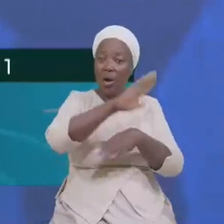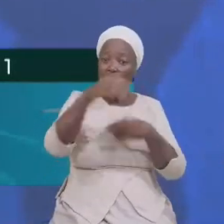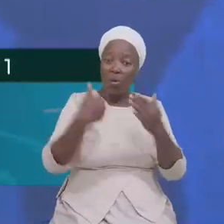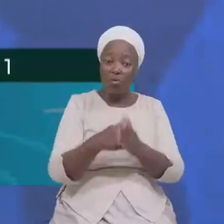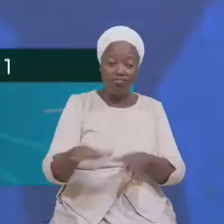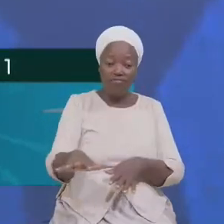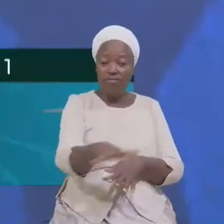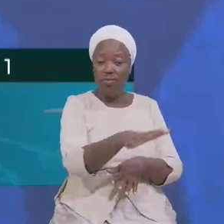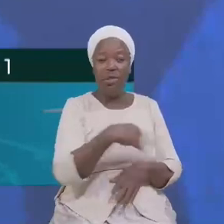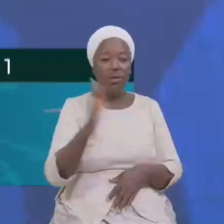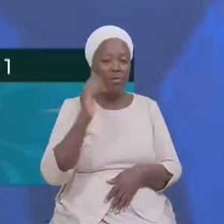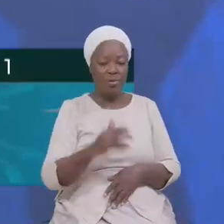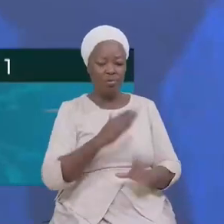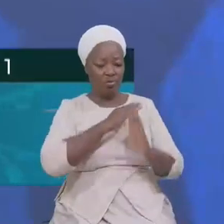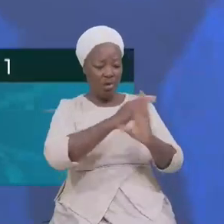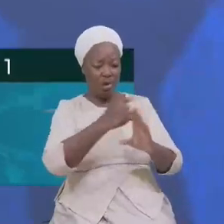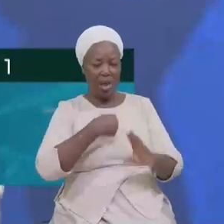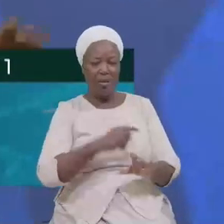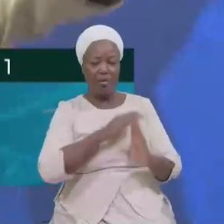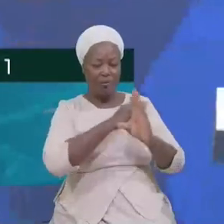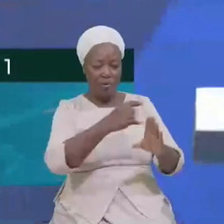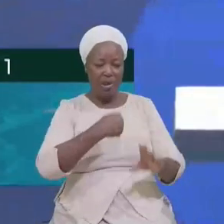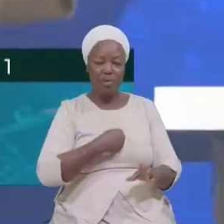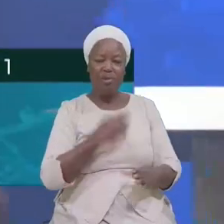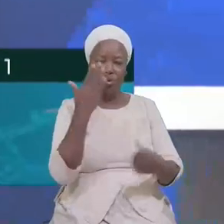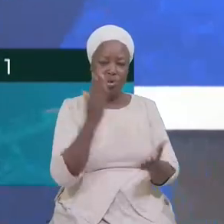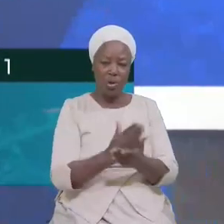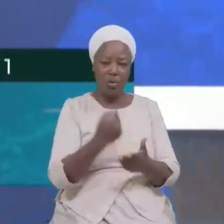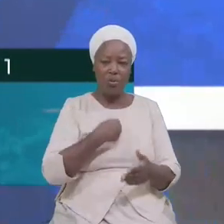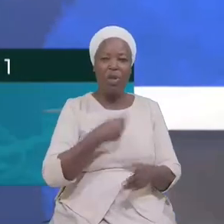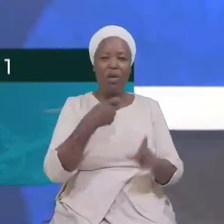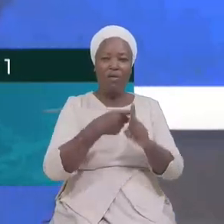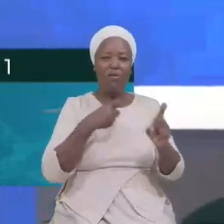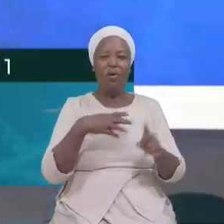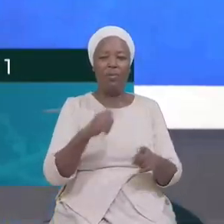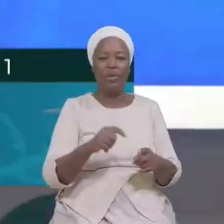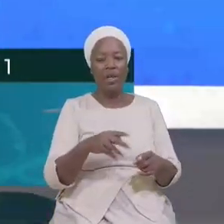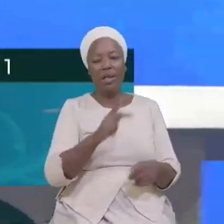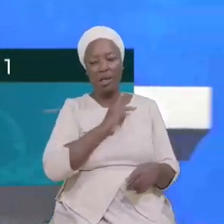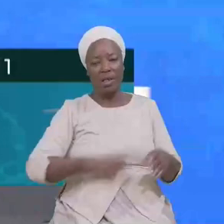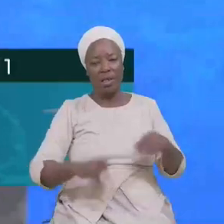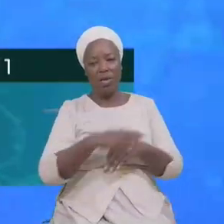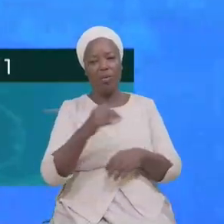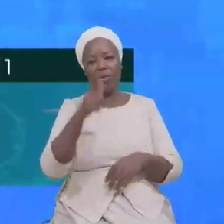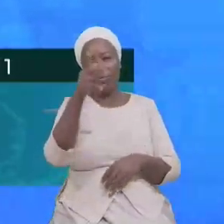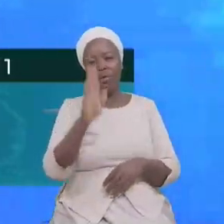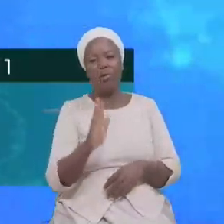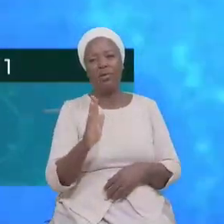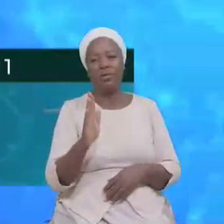que ces choses vont m'empêcher, me bloquer d'aller dans le royaume de Dieu.